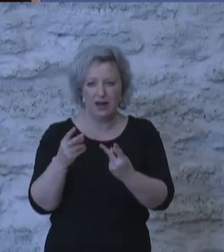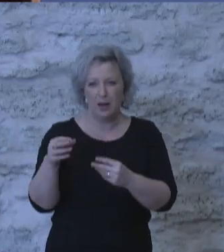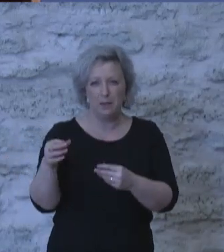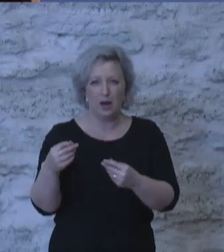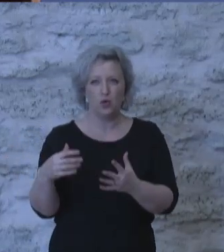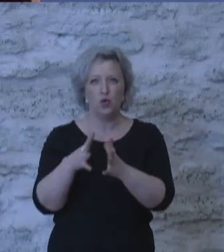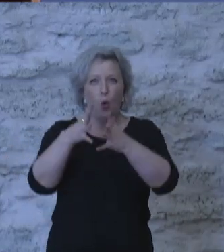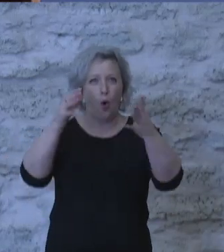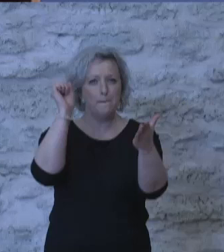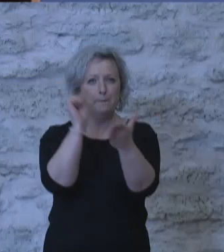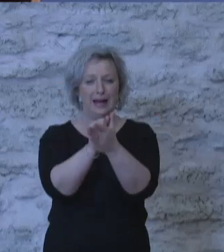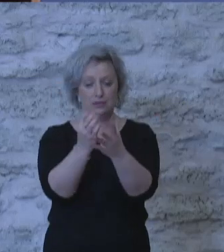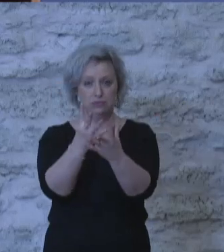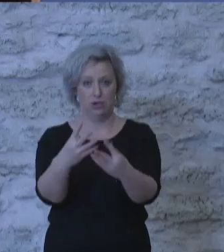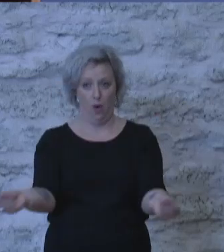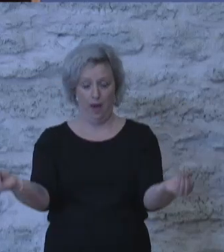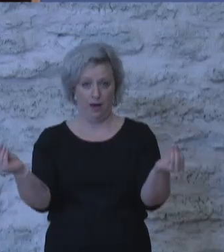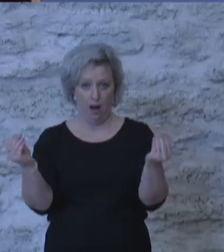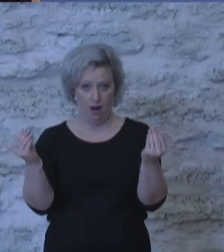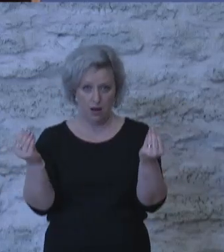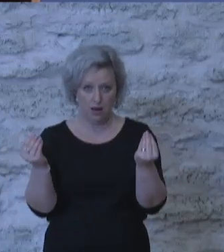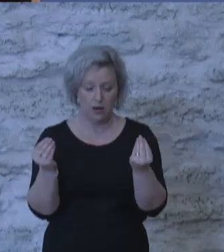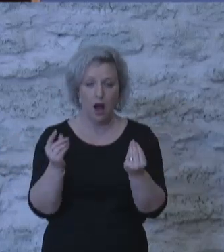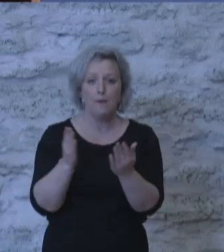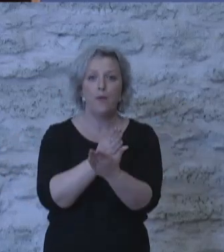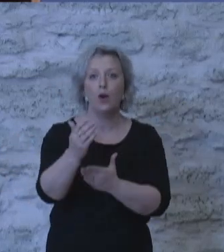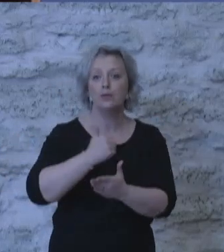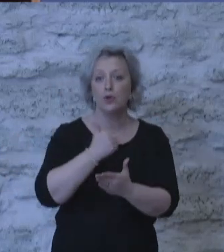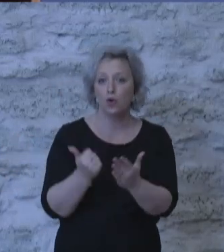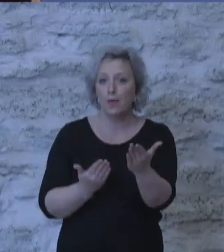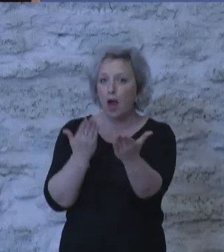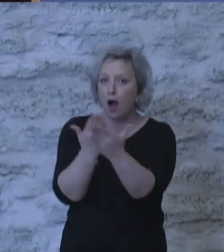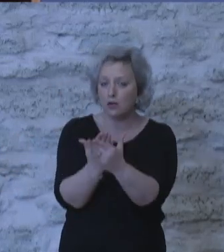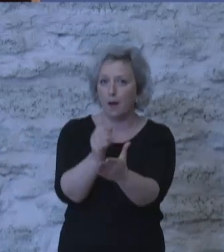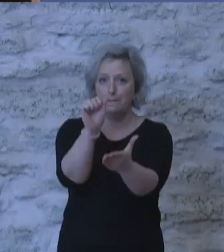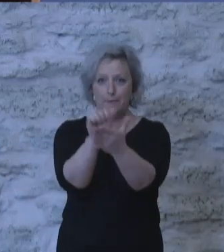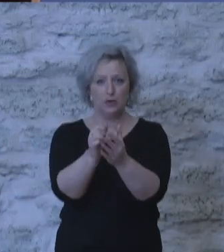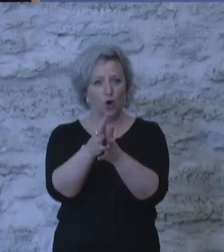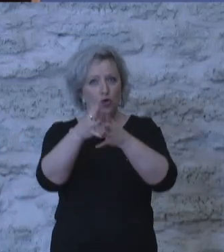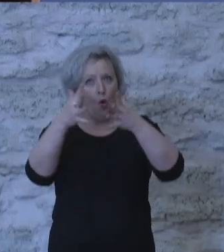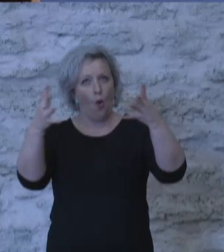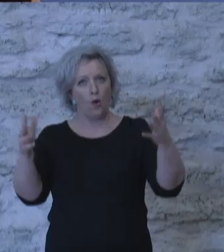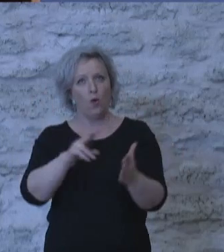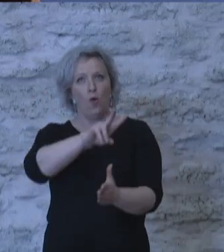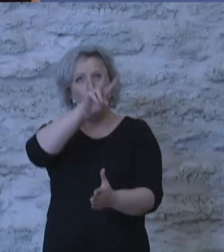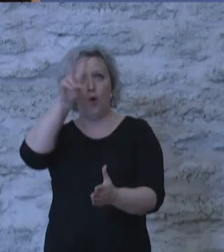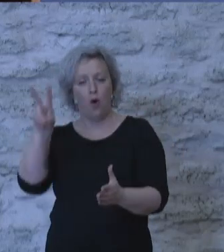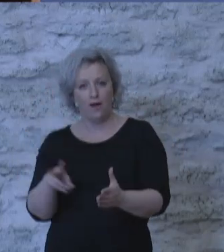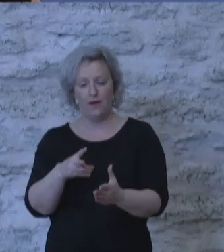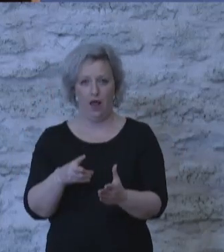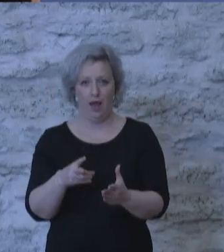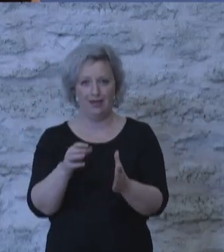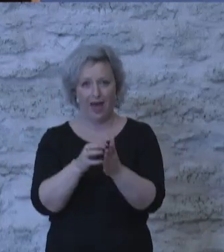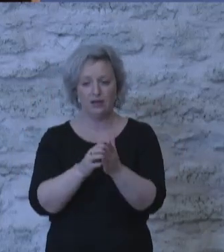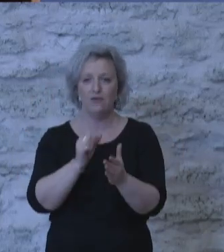poliitiline juhtimine peab andma ette selle suure pildi, et kaob ära selline väiklane tekki enda peale